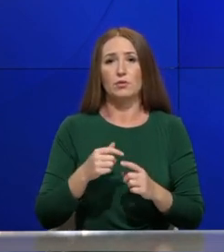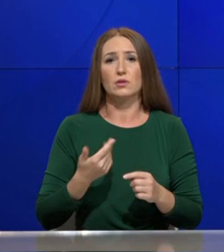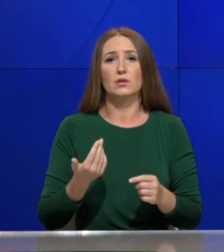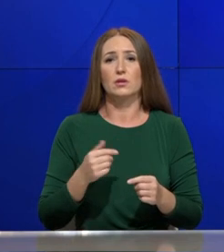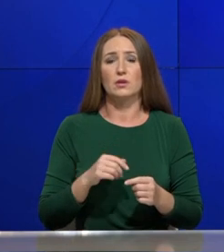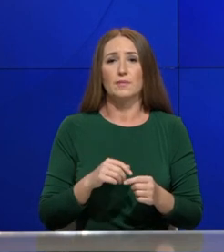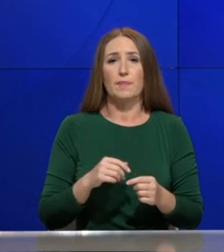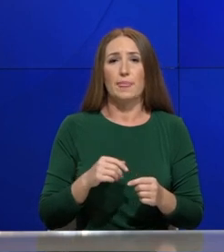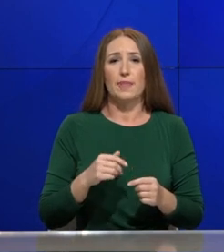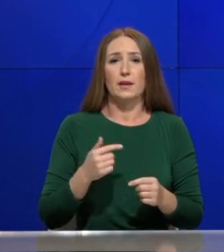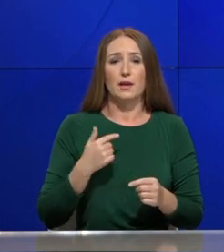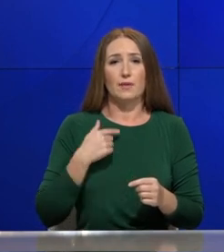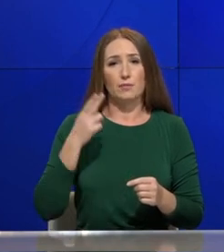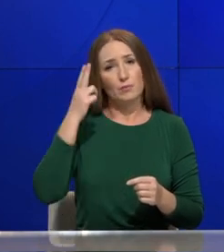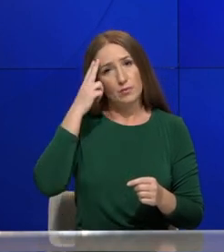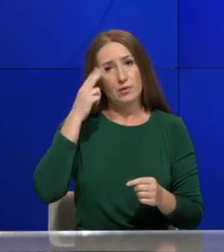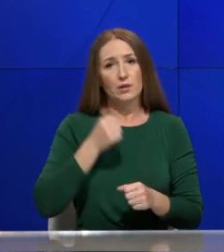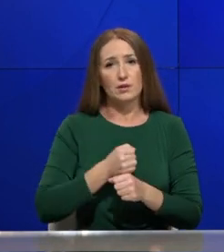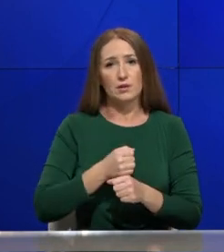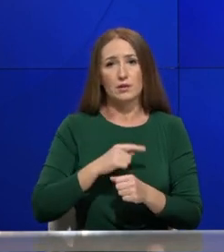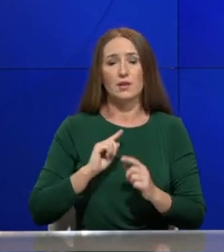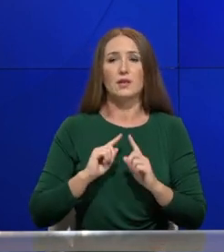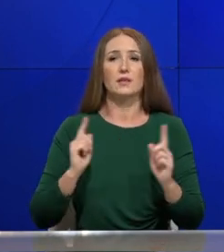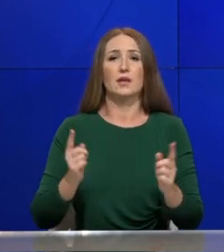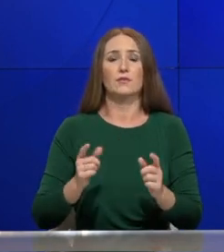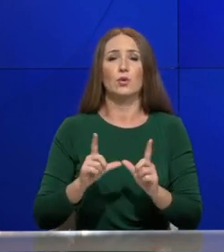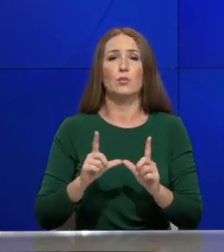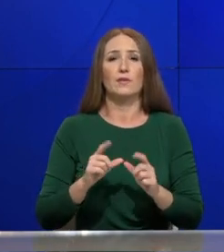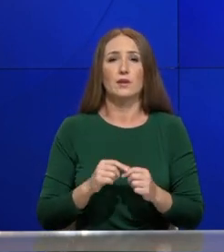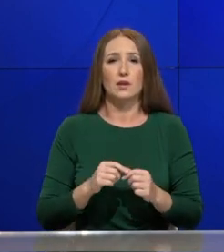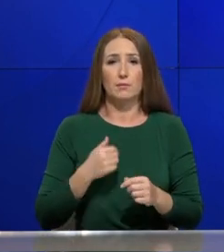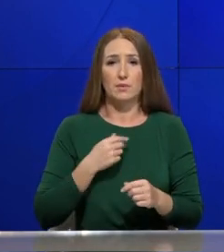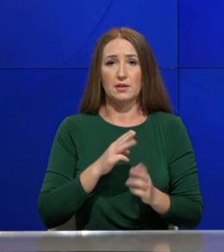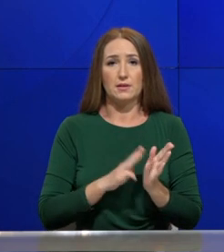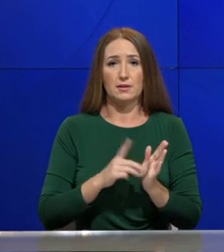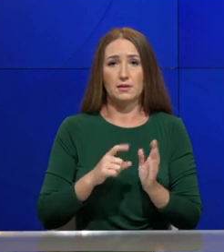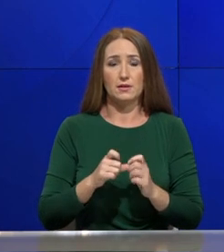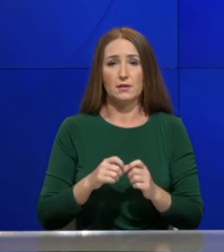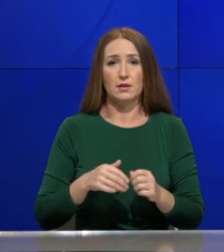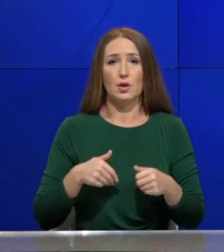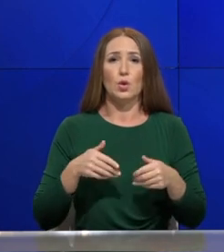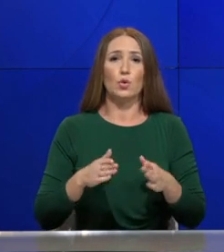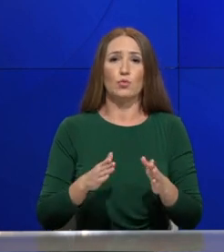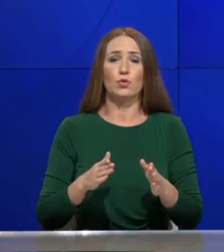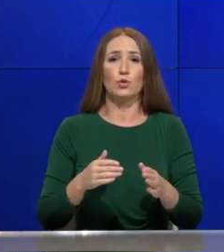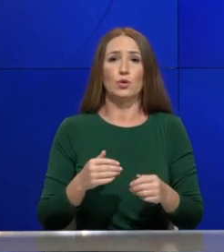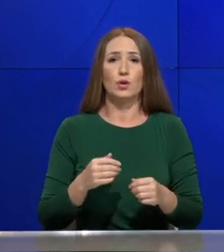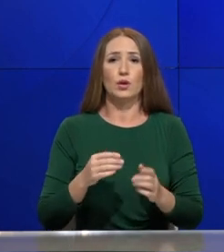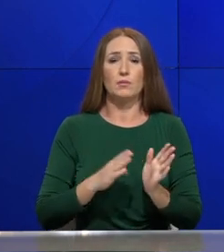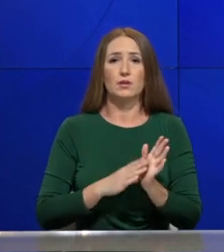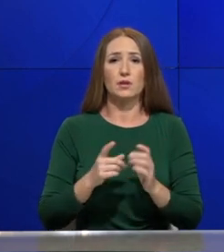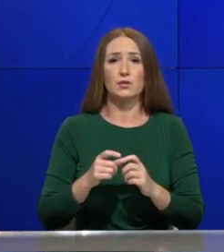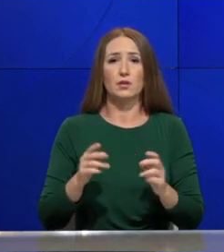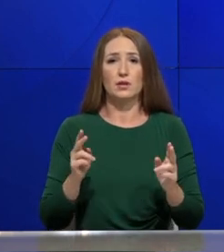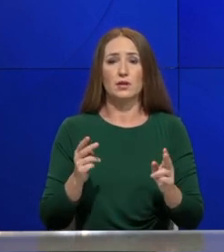kandidate činjenica da već poznajem rad javne uprave. Bio sam ministar, odnosno rukovodio sam Ministarstvom prostornog uređenja i